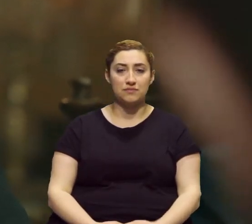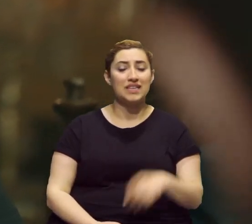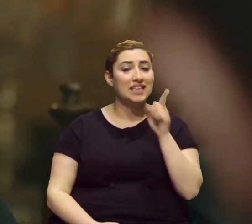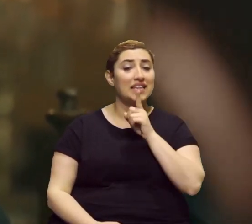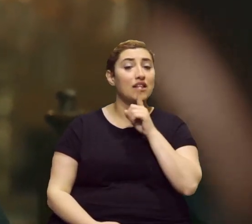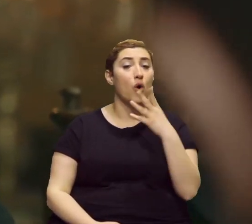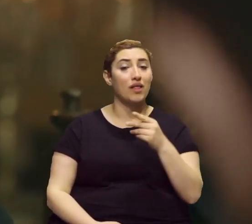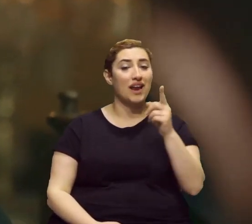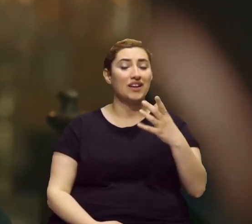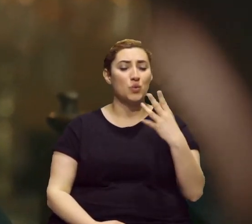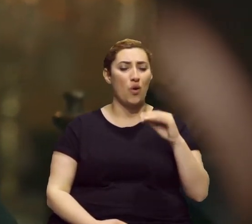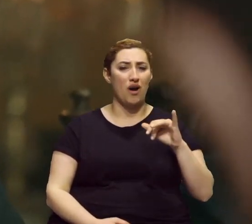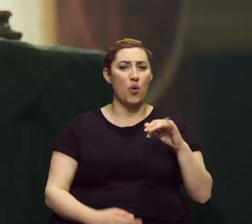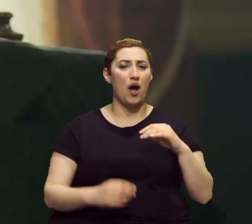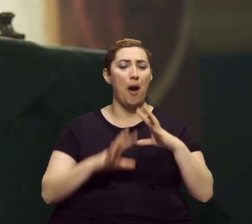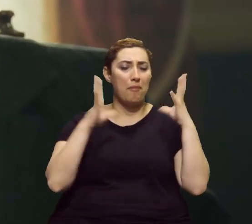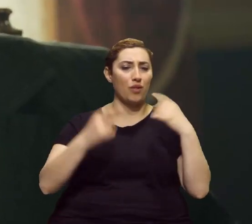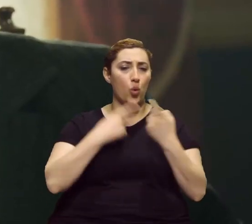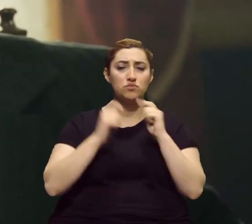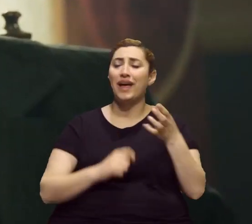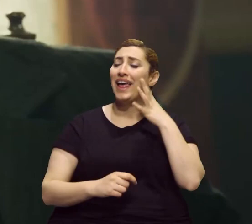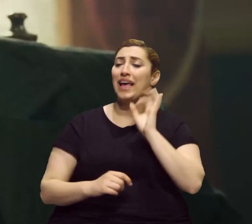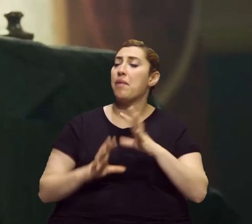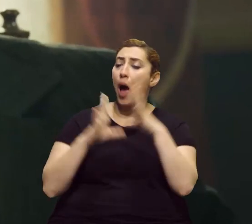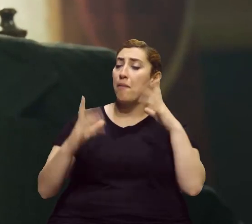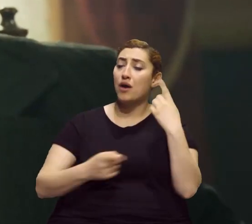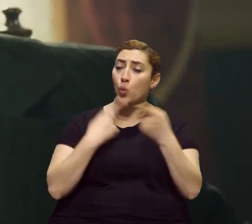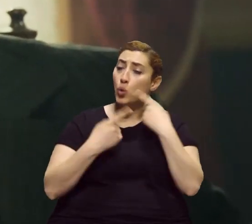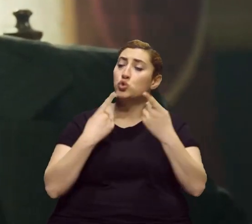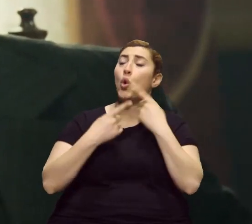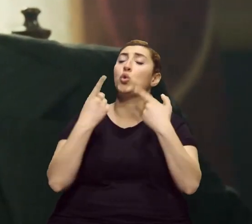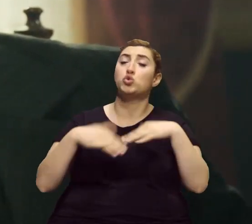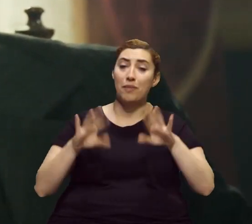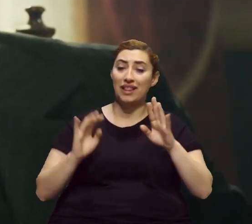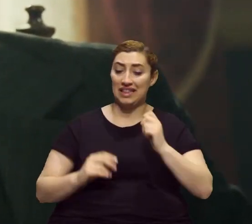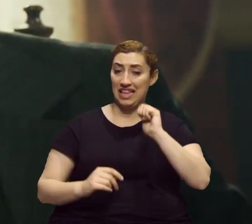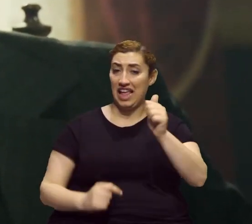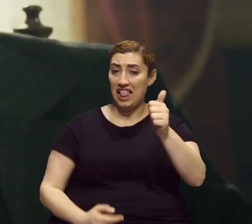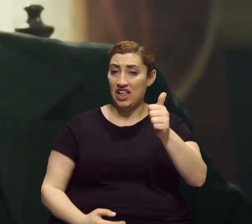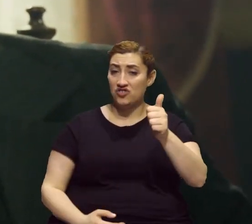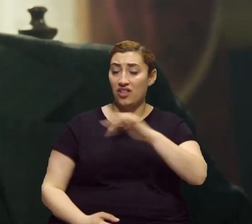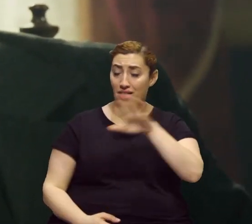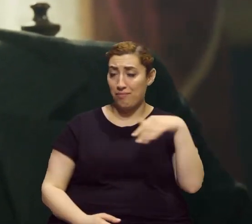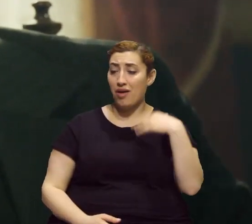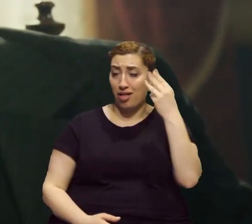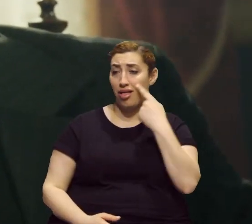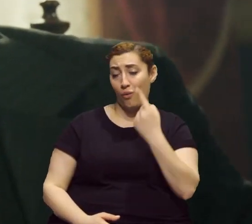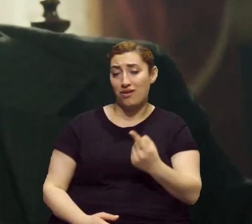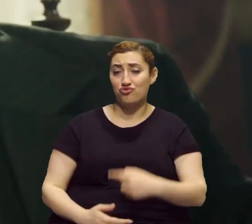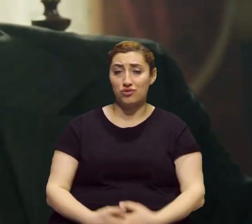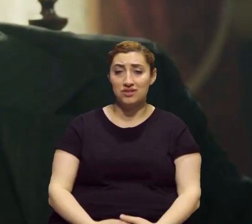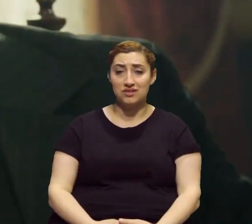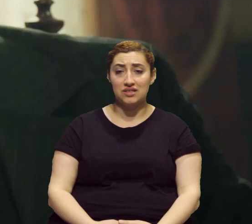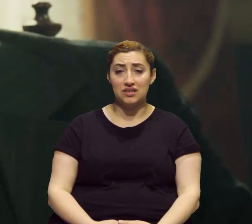Britanya olarak haddinizi aşıyorsunuz. Kimin haddini aşıp aşmadığını gelecekte hep birlikte göreceğiz.